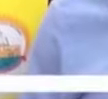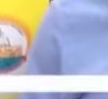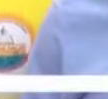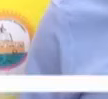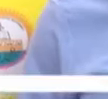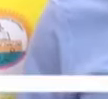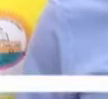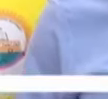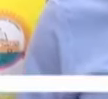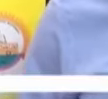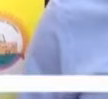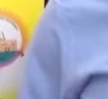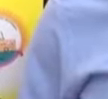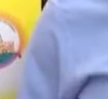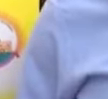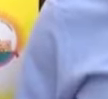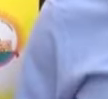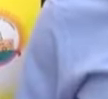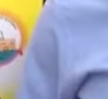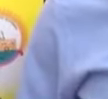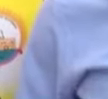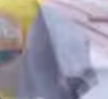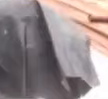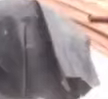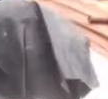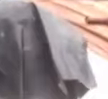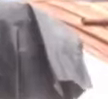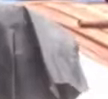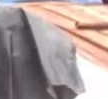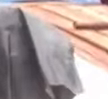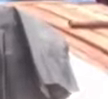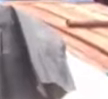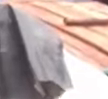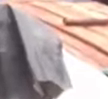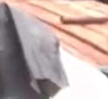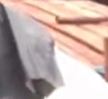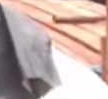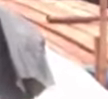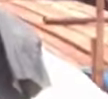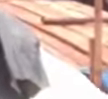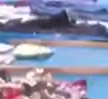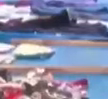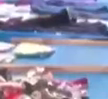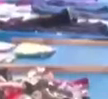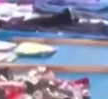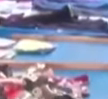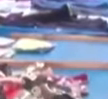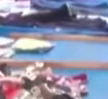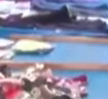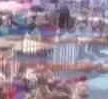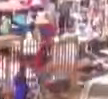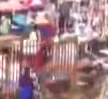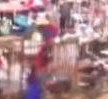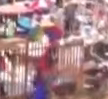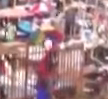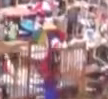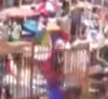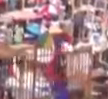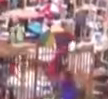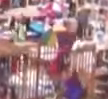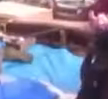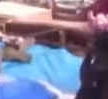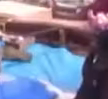Abatembeyi bonna bali ku bajje bakolere wano. Minisita Kabanda alagidde abatembeyi abalemedde ku nguudo bakwatibwe ku kifuba.